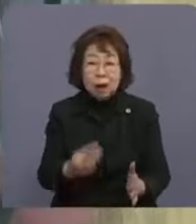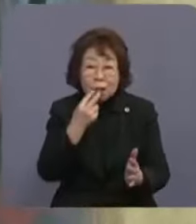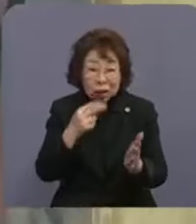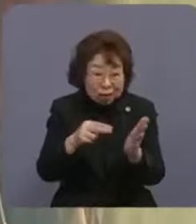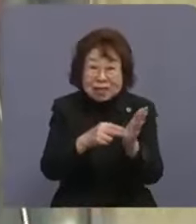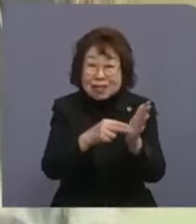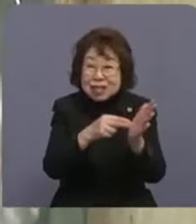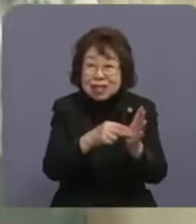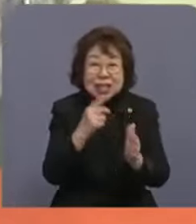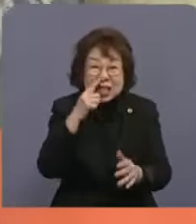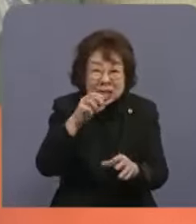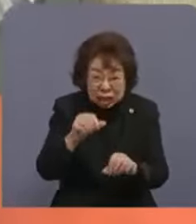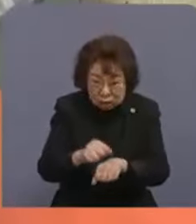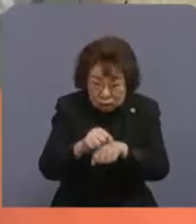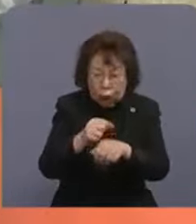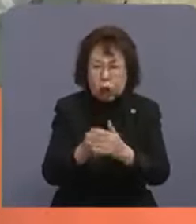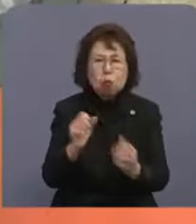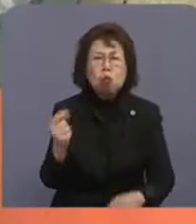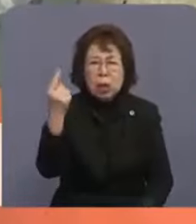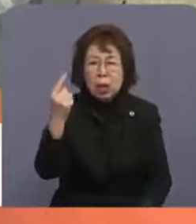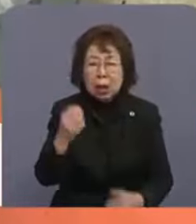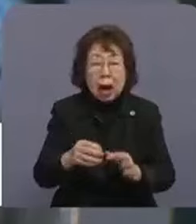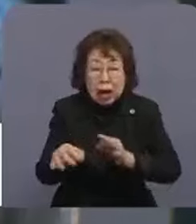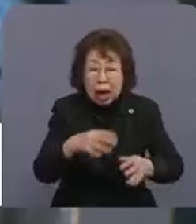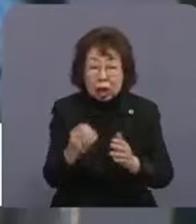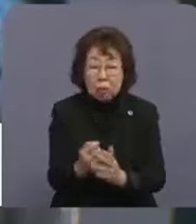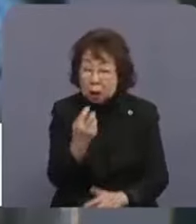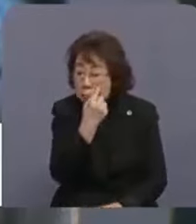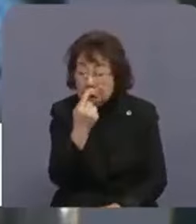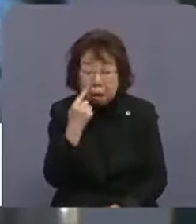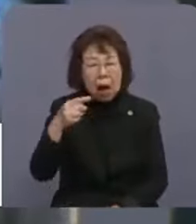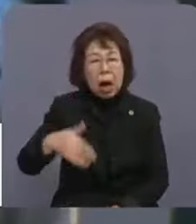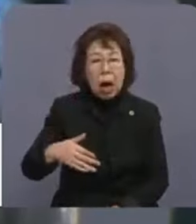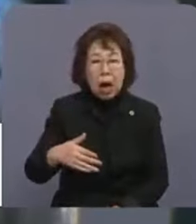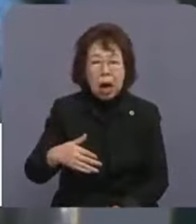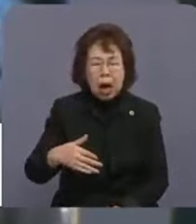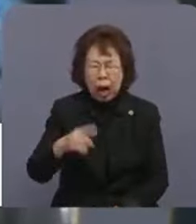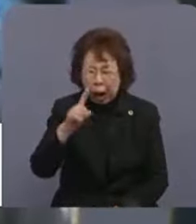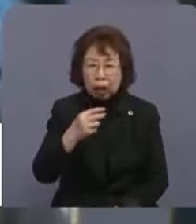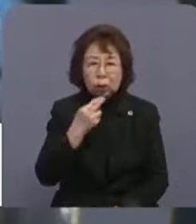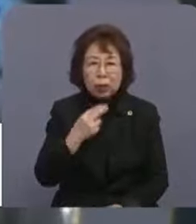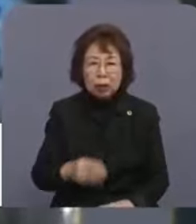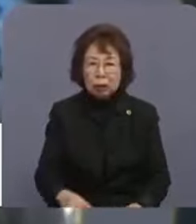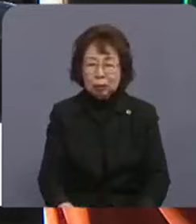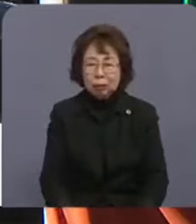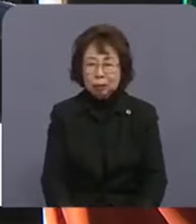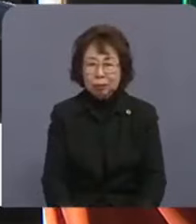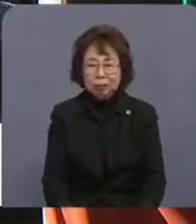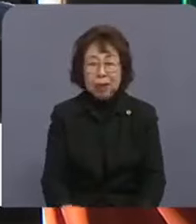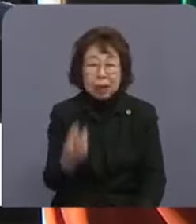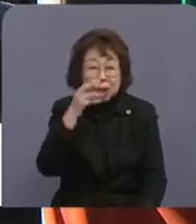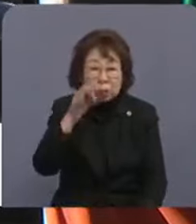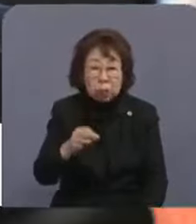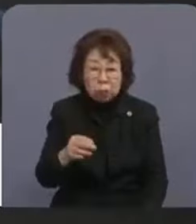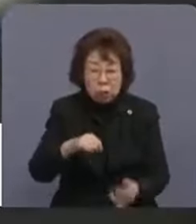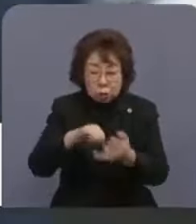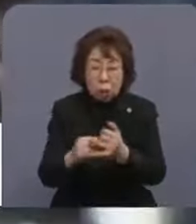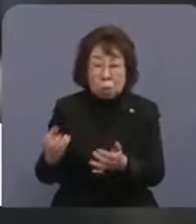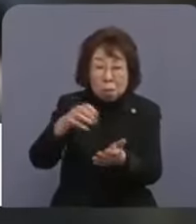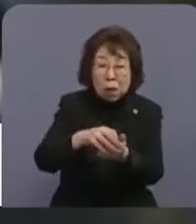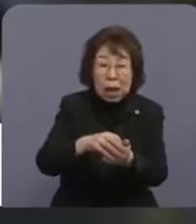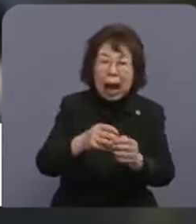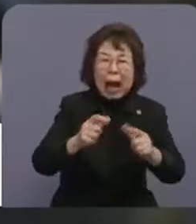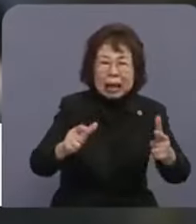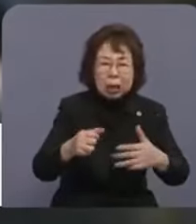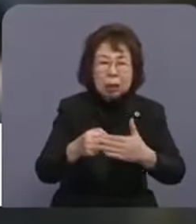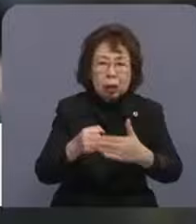먼지가 쌓인 것이 화재 원인인데 가게는 소방 점검을 한 차례도 받지 않았습니다. 점검 의무 대상인 시장에